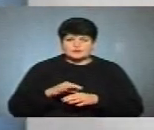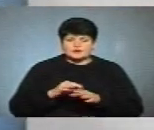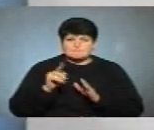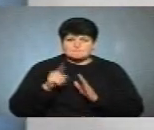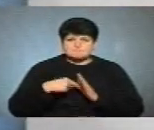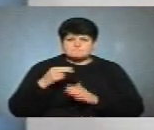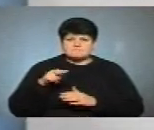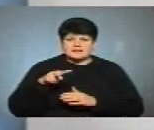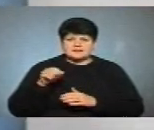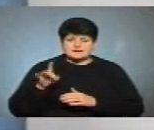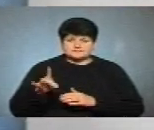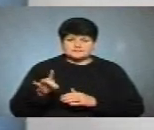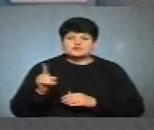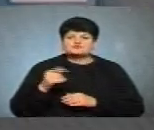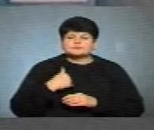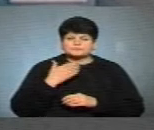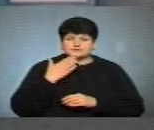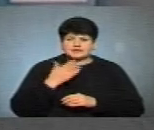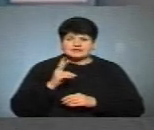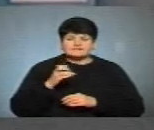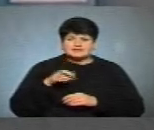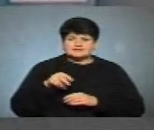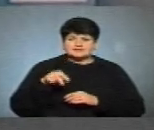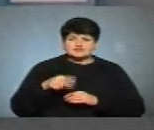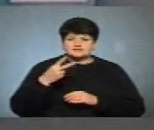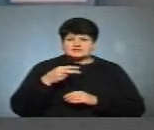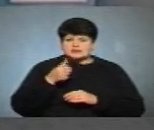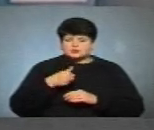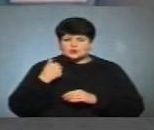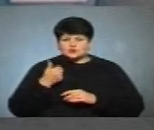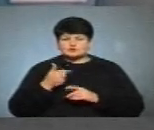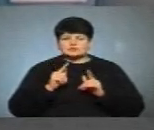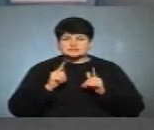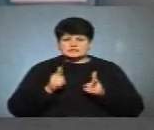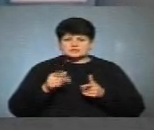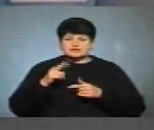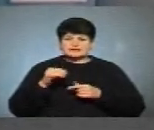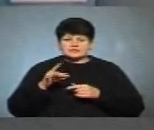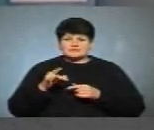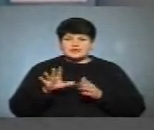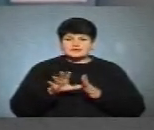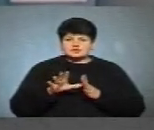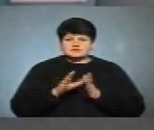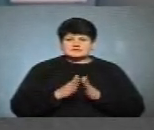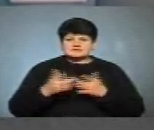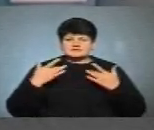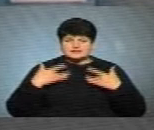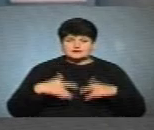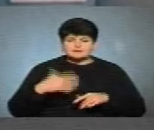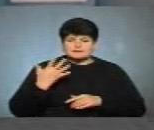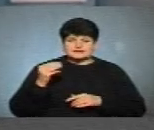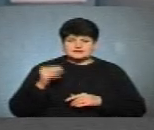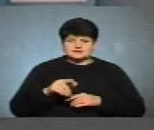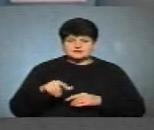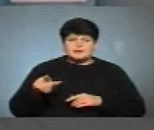ПЛР. Чому я запитую? Бо від квітня 2020 року, згідно з даними електронної системи охорони здоров'я, звільнилося трохи більше 5 тисяч лікарів